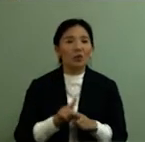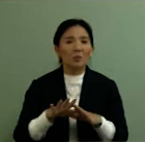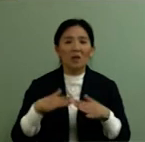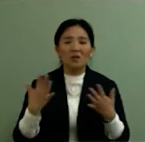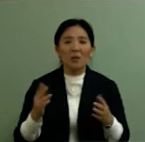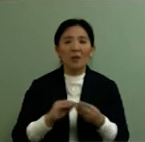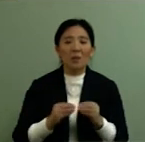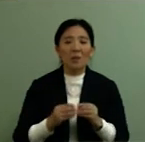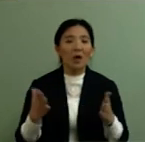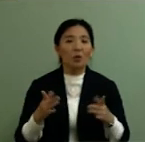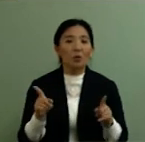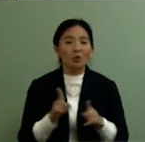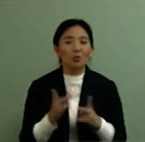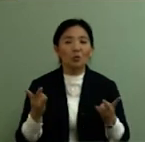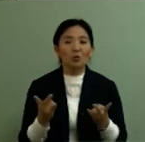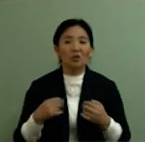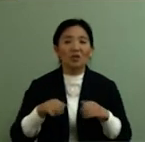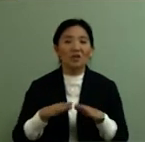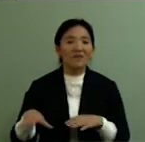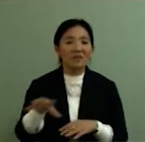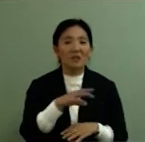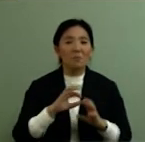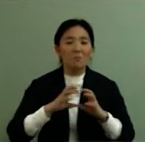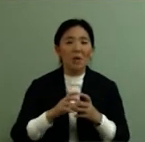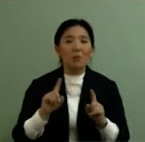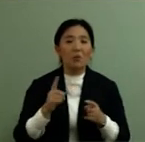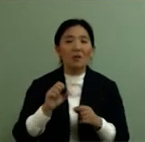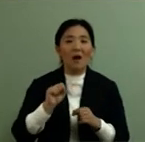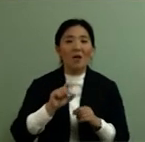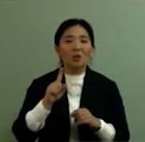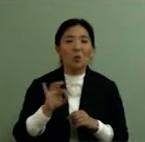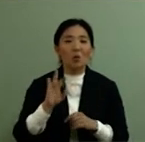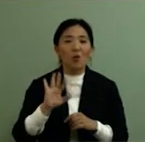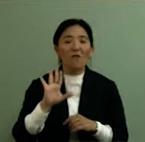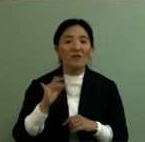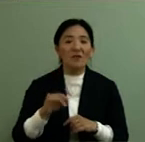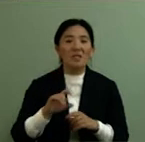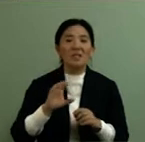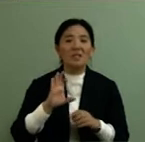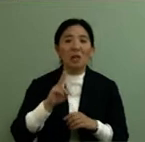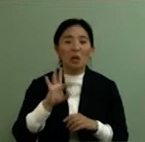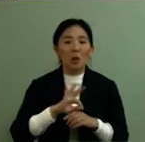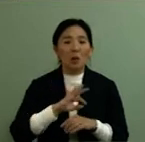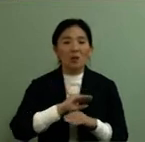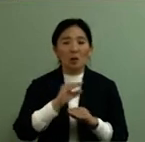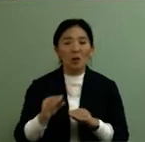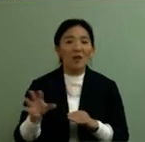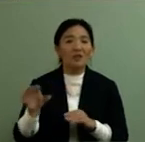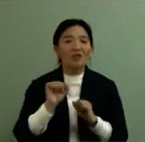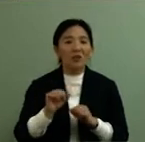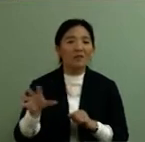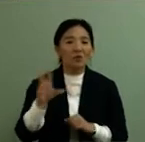проблема, которую тоже нужно решать всем миром, потому что озоновый слой защищает все человечество на